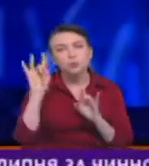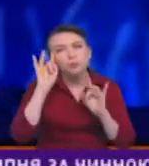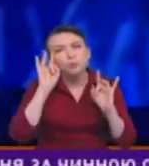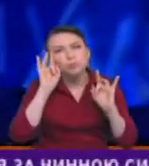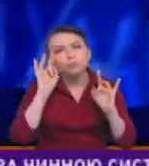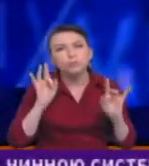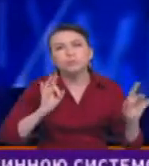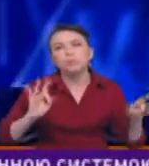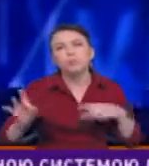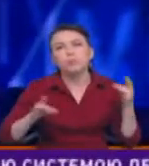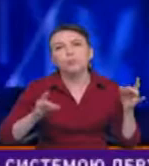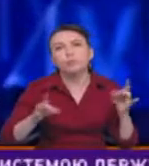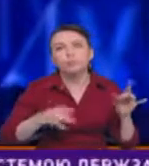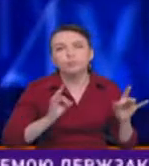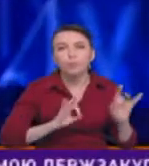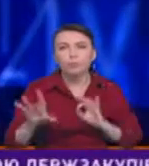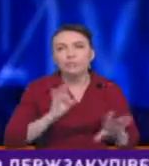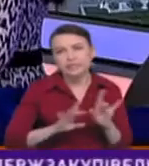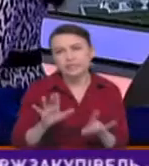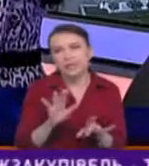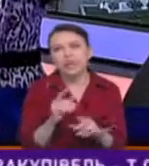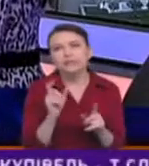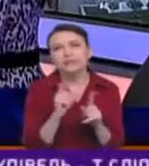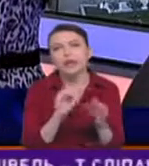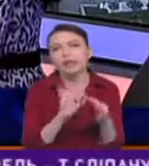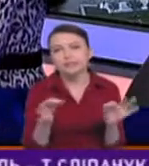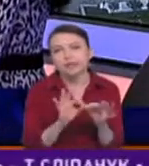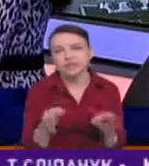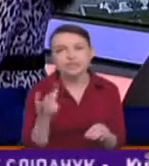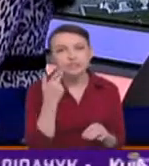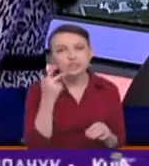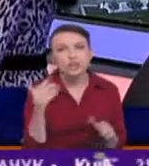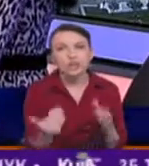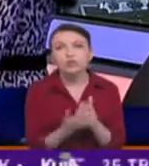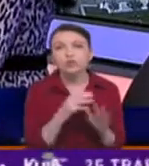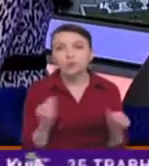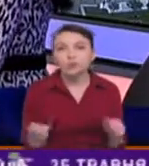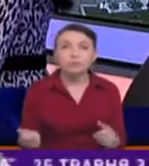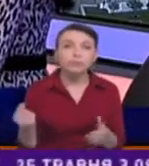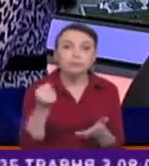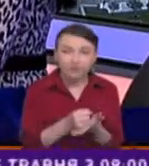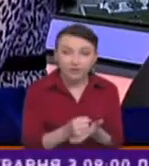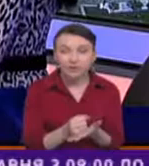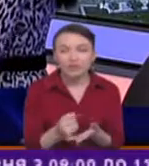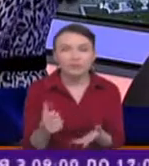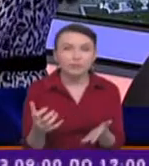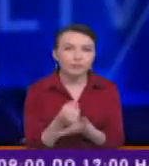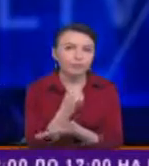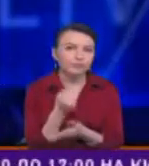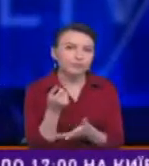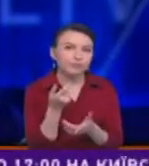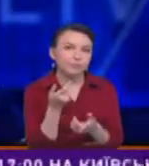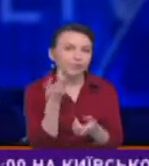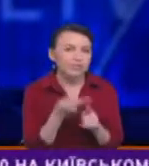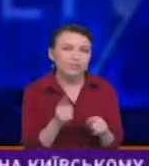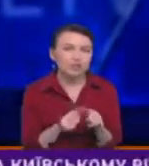вони звучать, коли нова влада заходить на нові позиції. Відповідно, про це